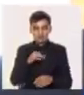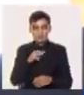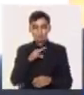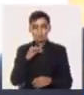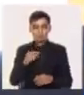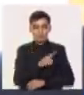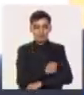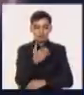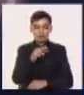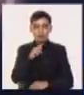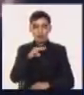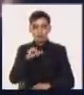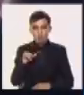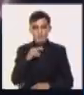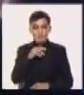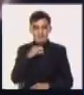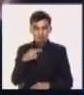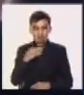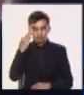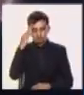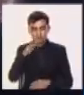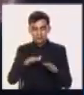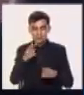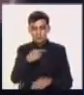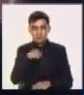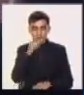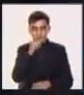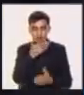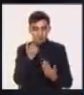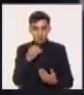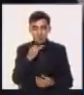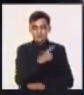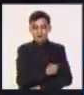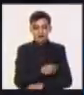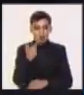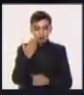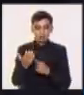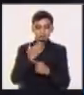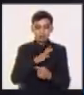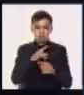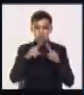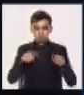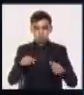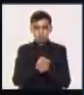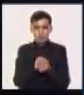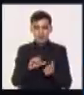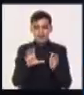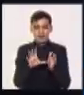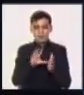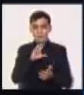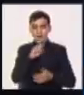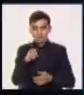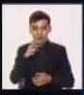системы «Домумед» говорят, что приписки чужих детей – это не их вина. Когда врачи переносили данные с бумаги в электронную базу, могли